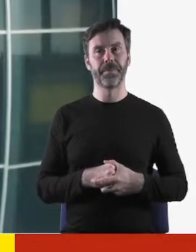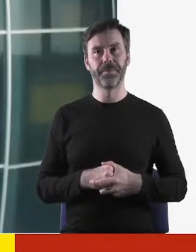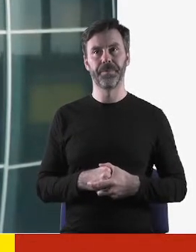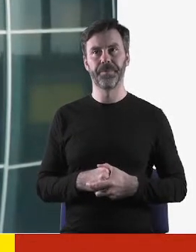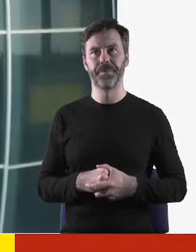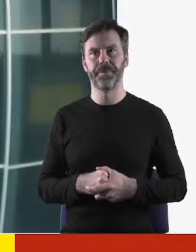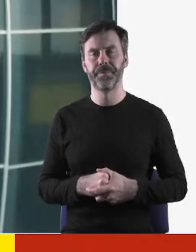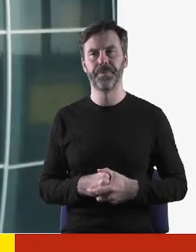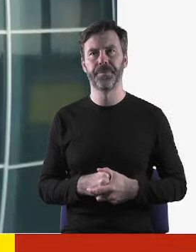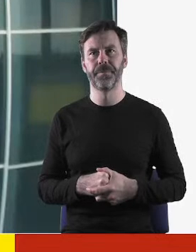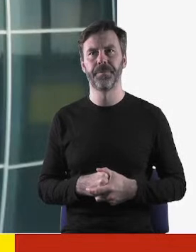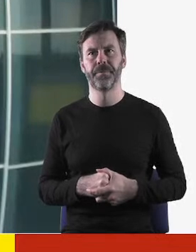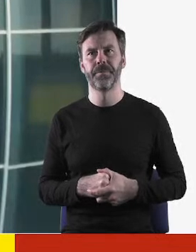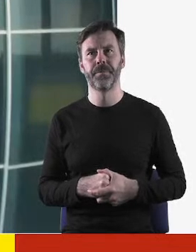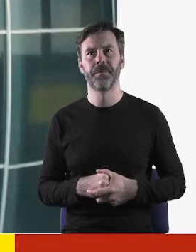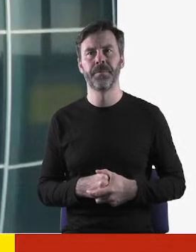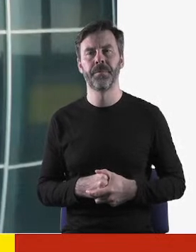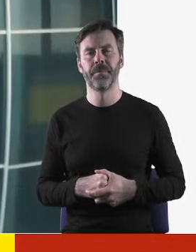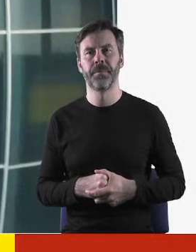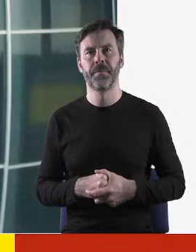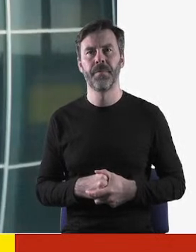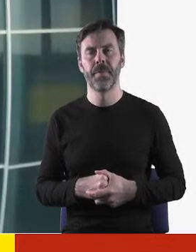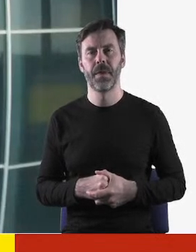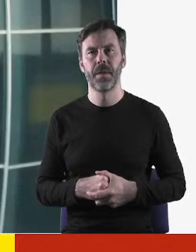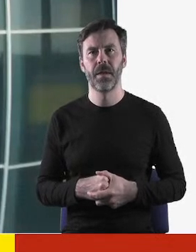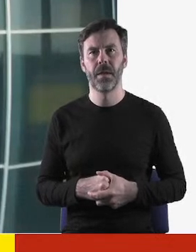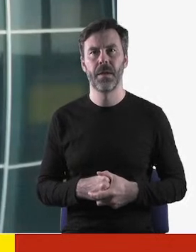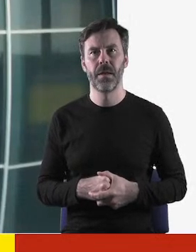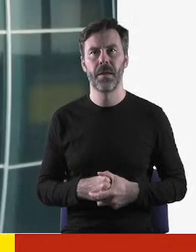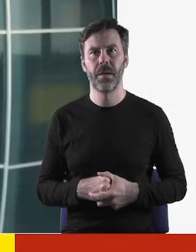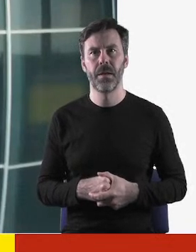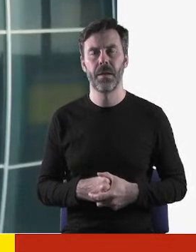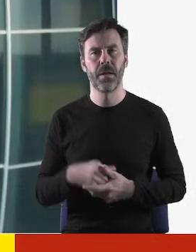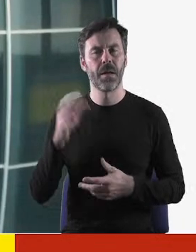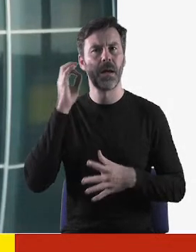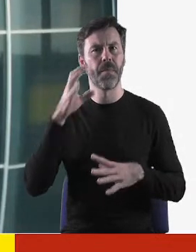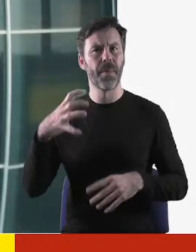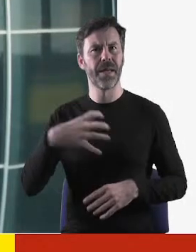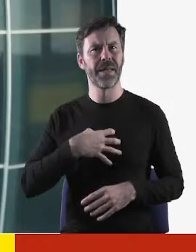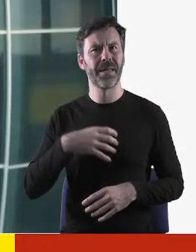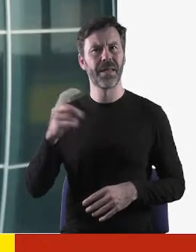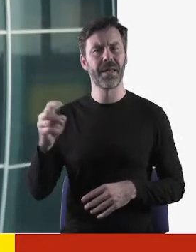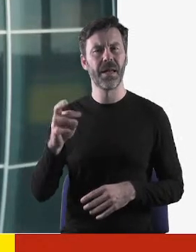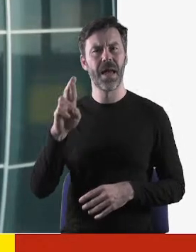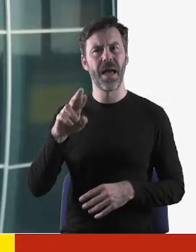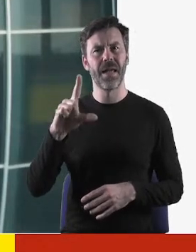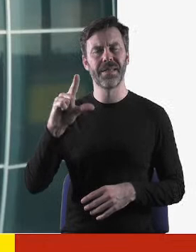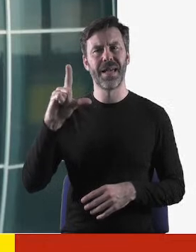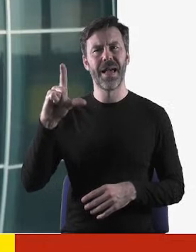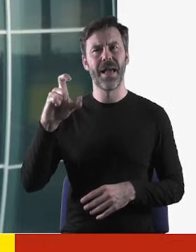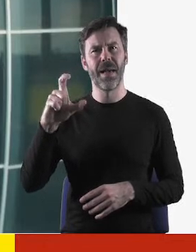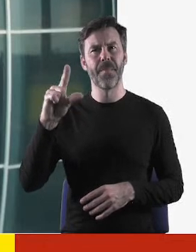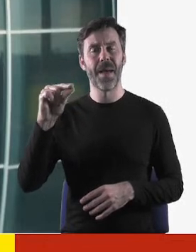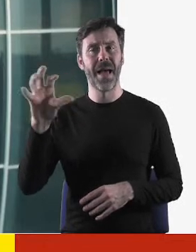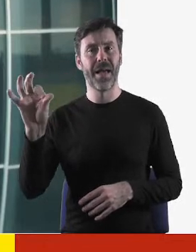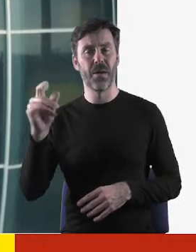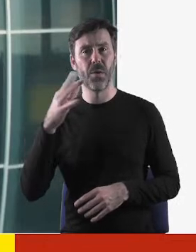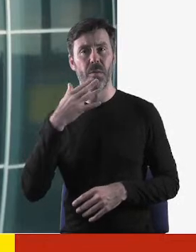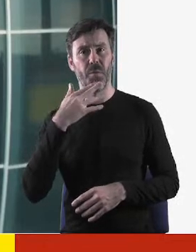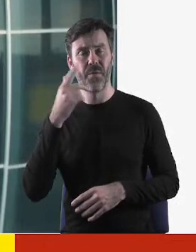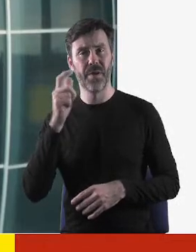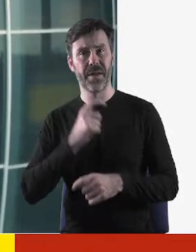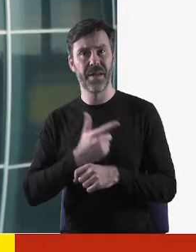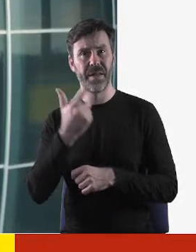zupełnie niezrozumiałego, niesamowitego dla mnie przekonania pani dyrektor Regionalnego Centrum Polityki Społecznej, że 200 osób przez